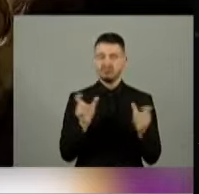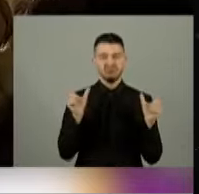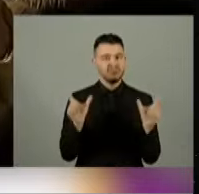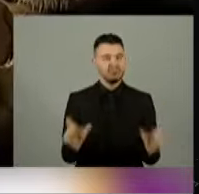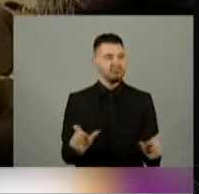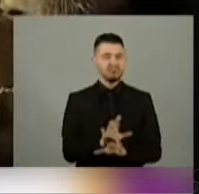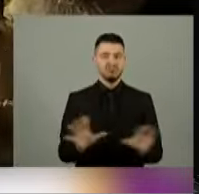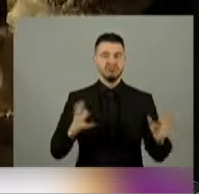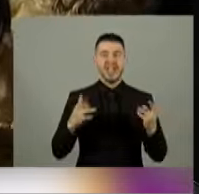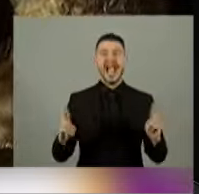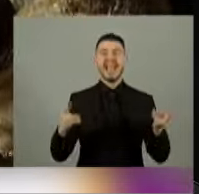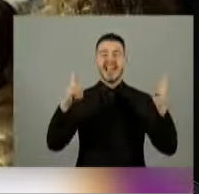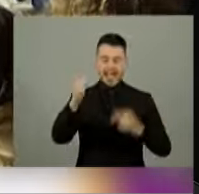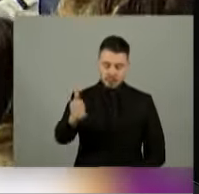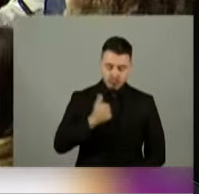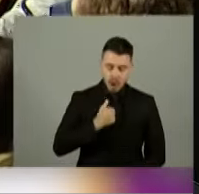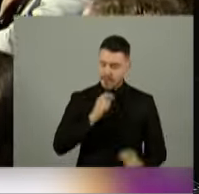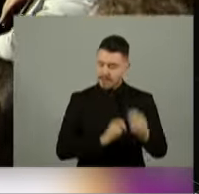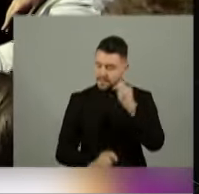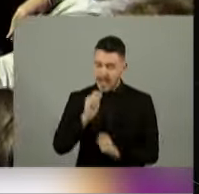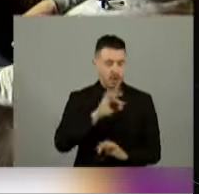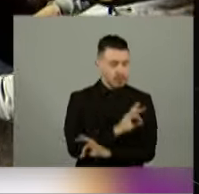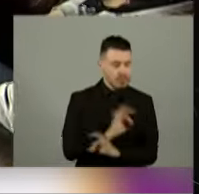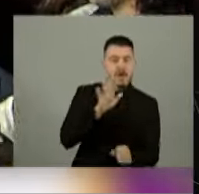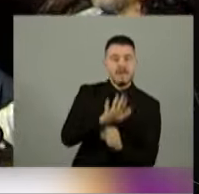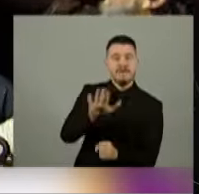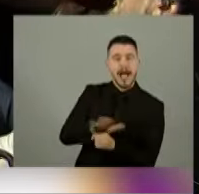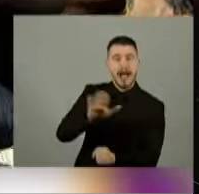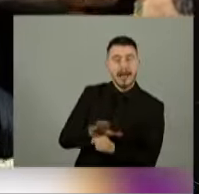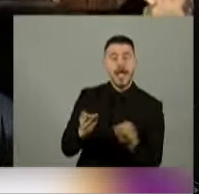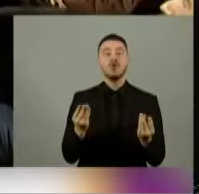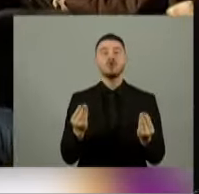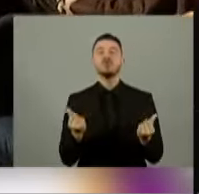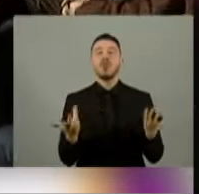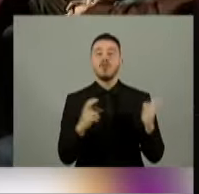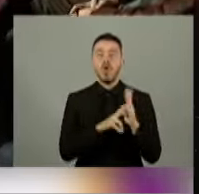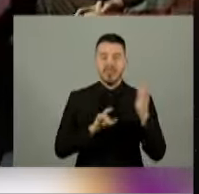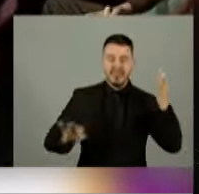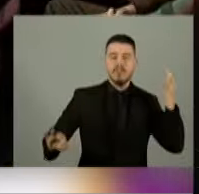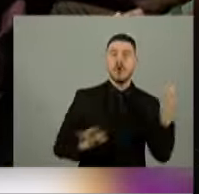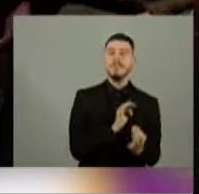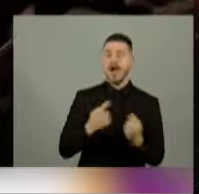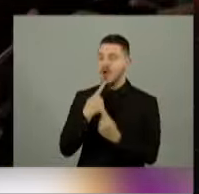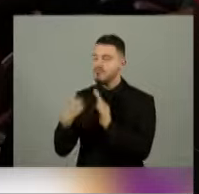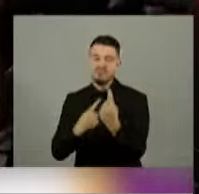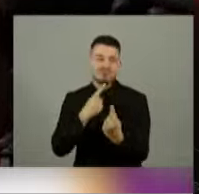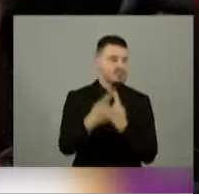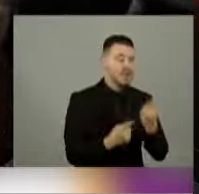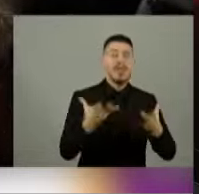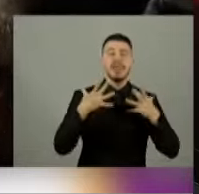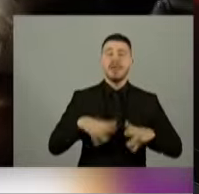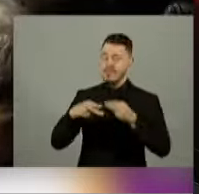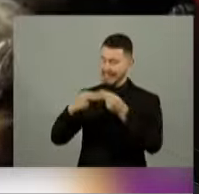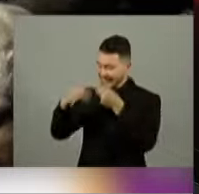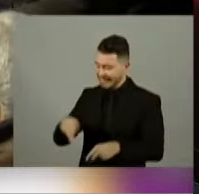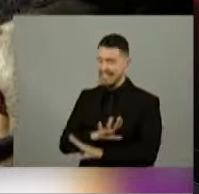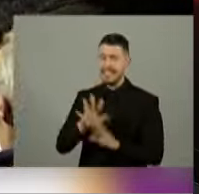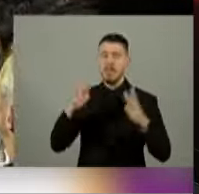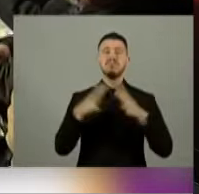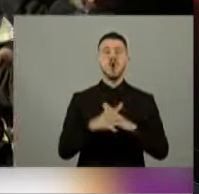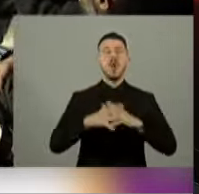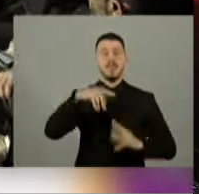μια δήλωση ουσιαστικά μέσω της οποίας προσπαθεί να κρατήσει αποστάσεις από όλους για το καλό